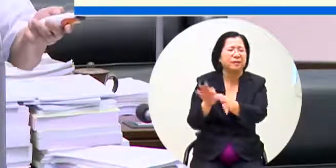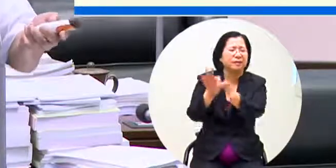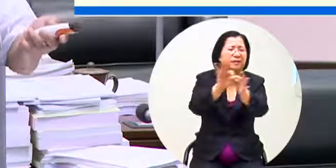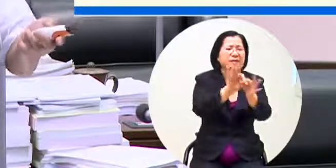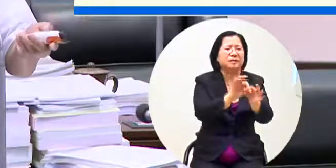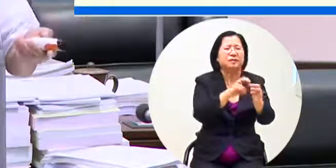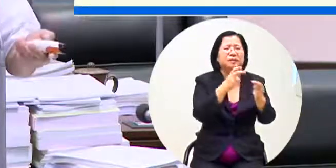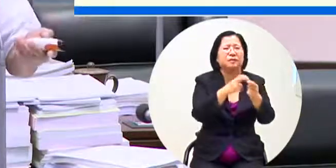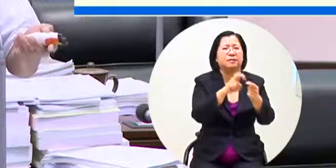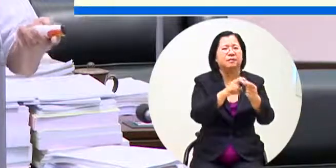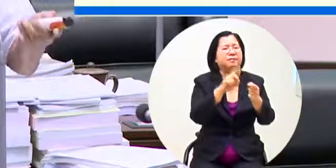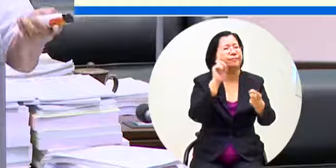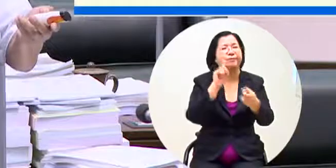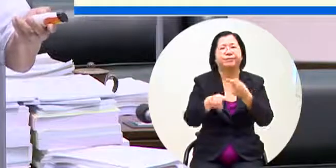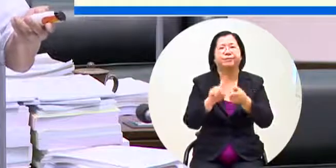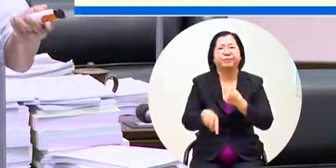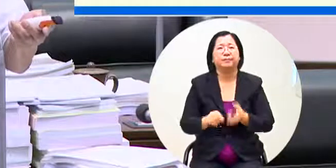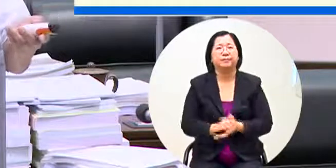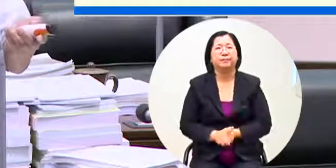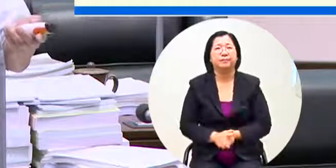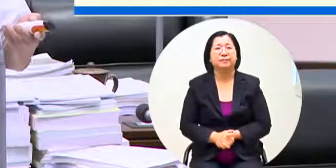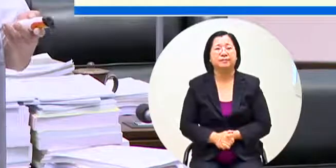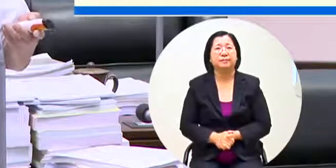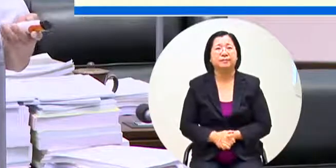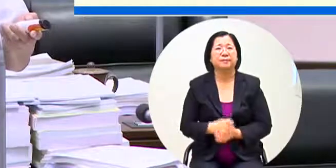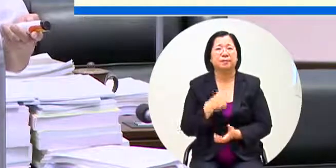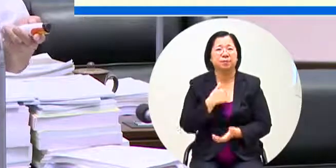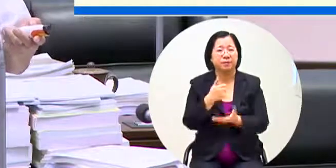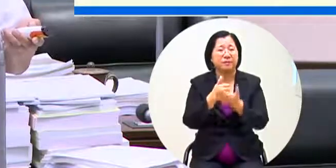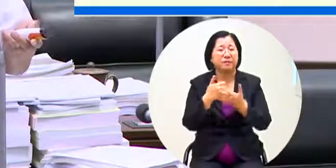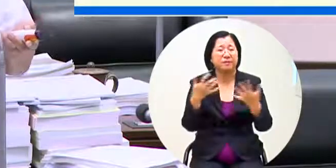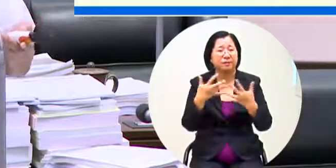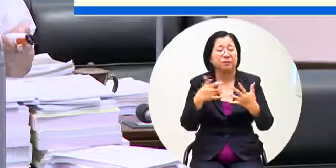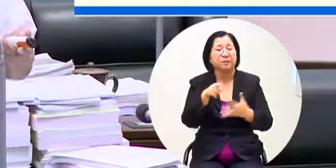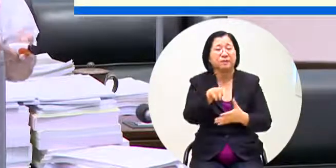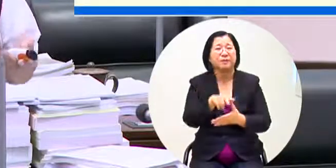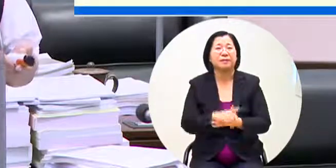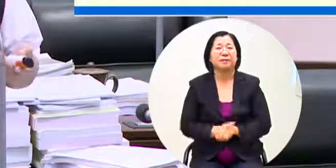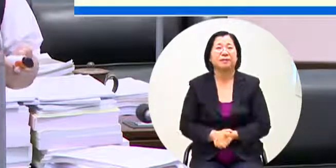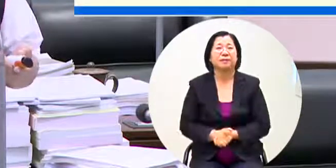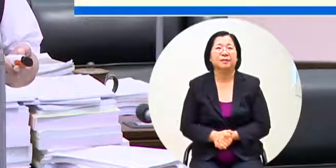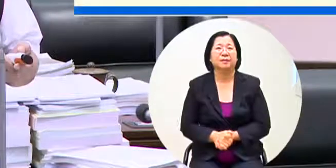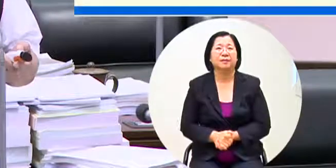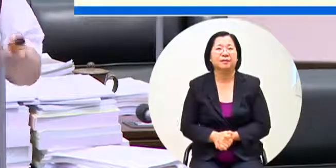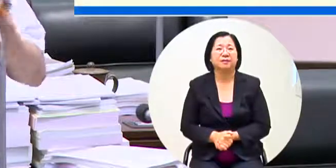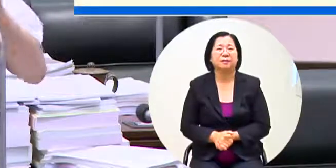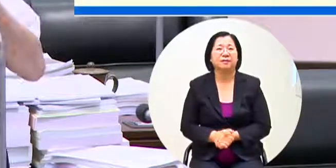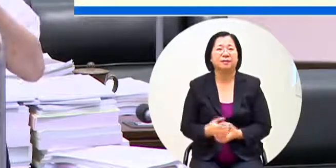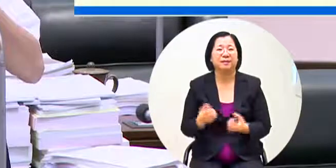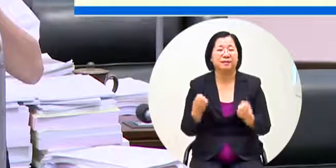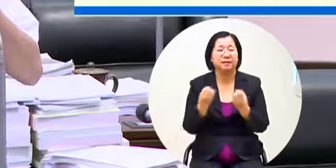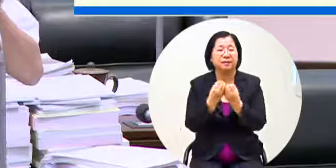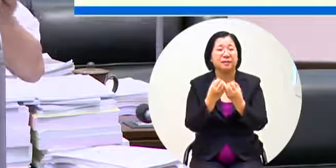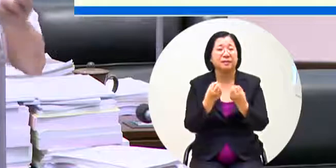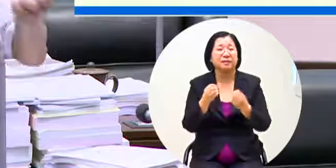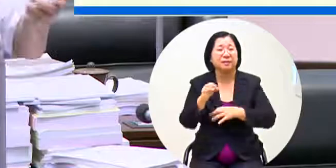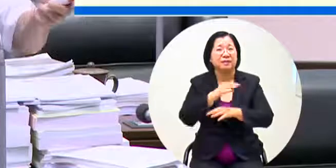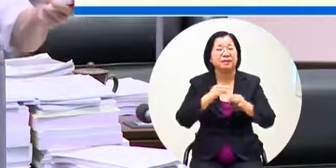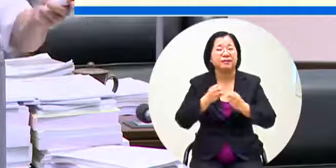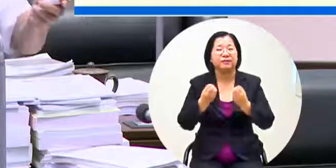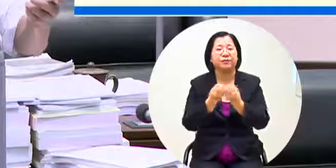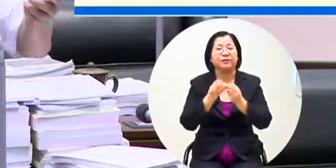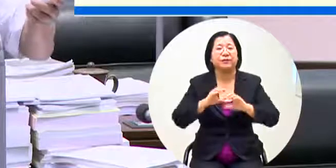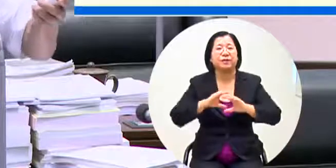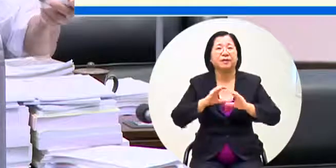吼，那请这個、问题吼，请咱这个啊怎啊子吼研究了吼，再甲做书面的答复就好啦